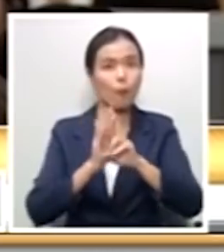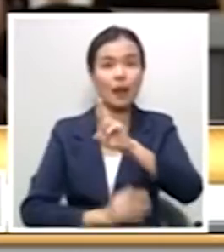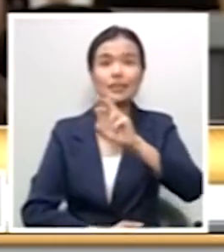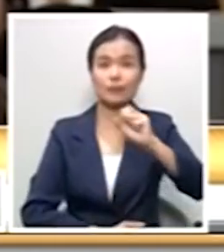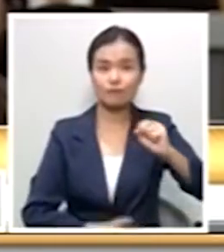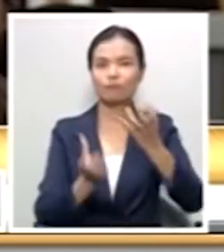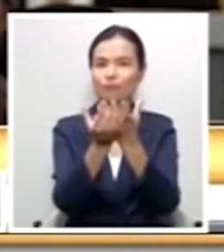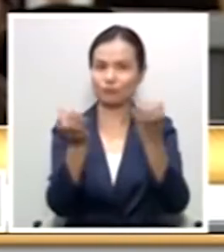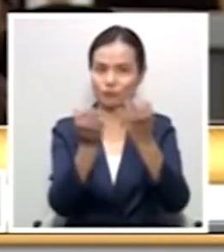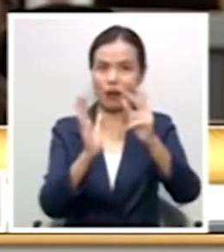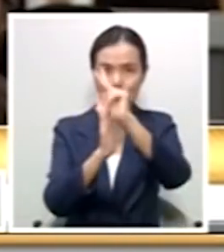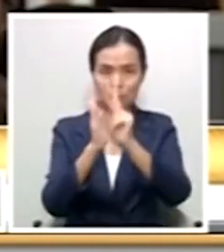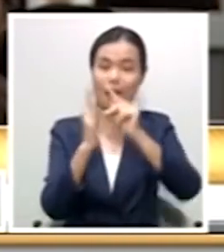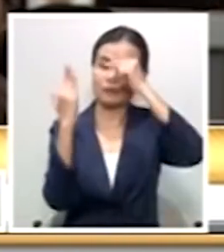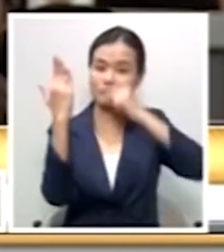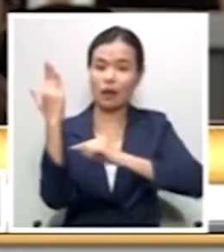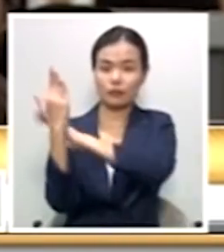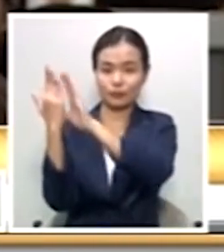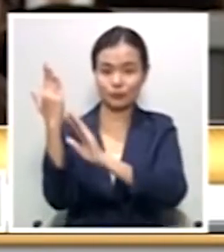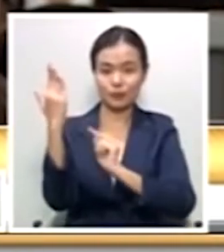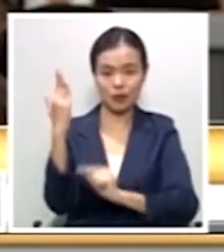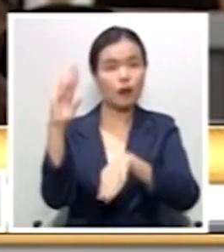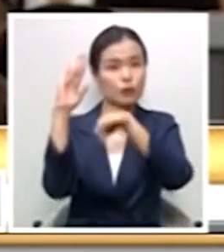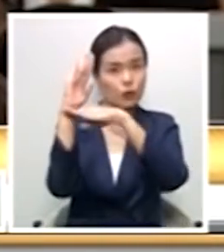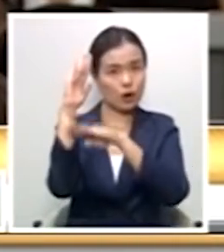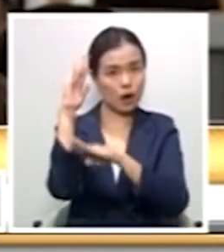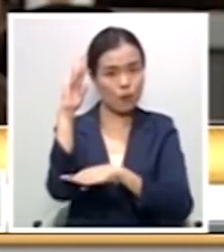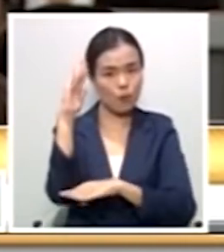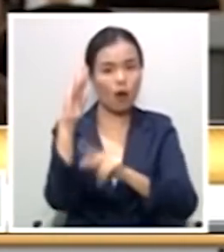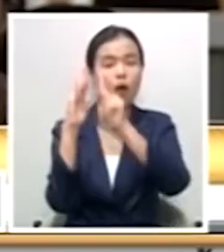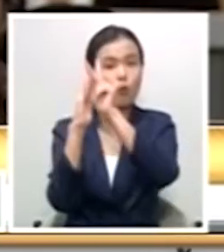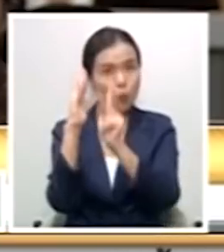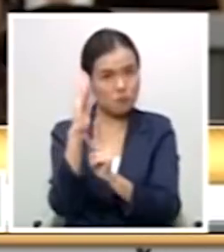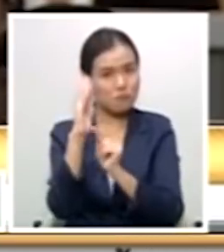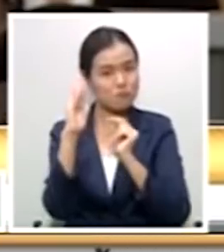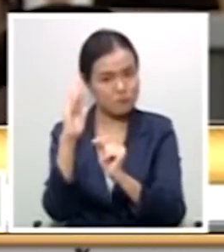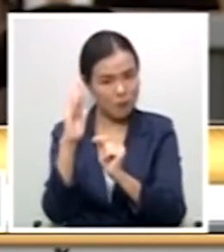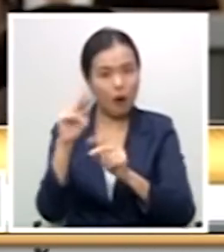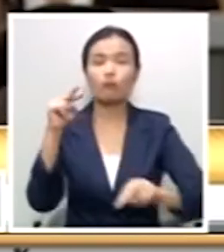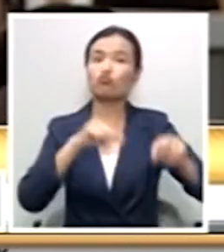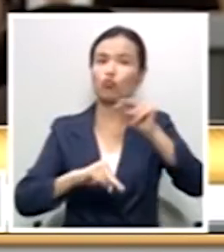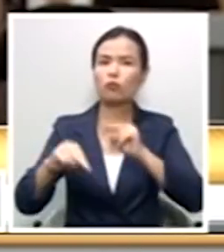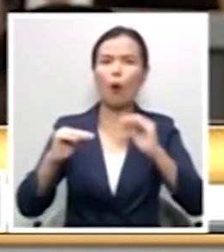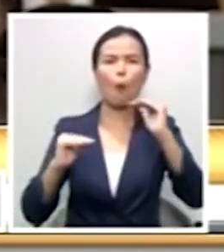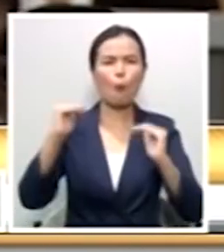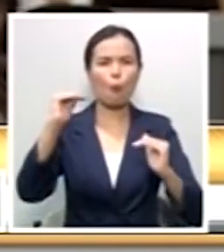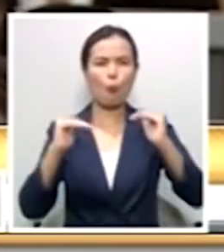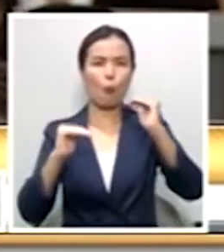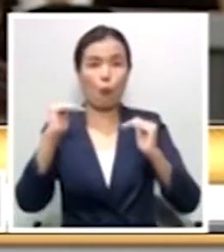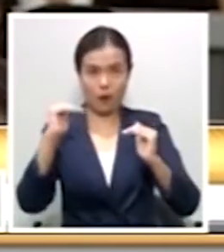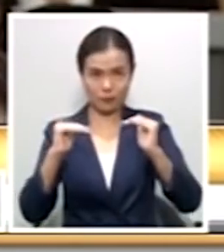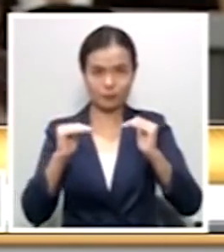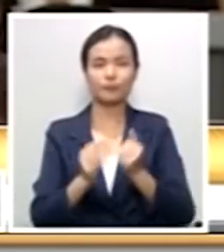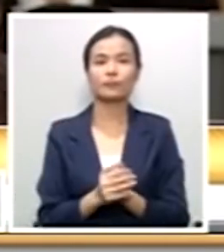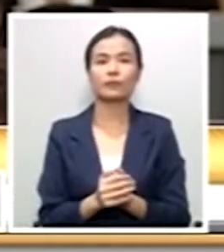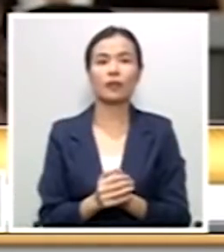รมนูญแห่งราชอาณาจักรไทยนี่คือกระบวนการออกกฎหมายนี่คือการตรวจสอบถ่วงดุลซึ่งกันและกัน